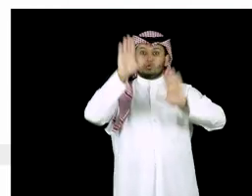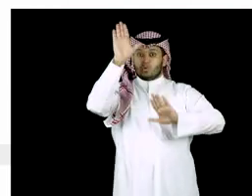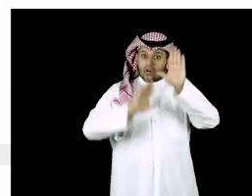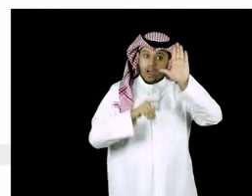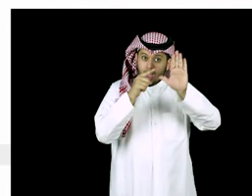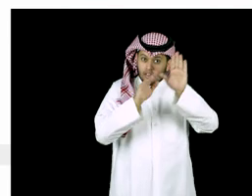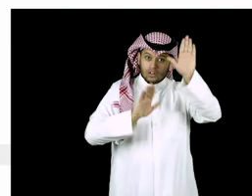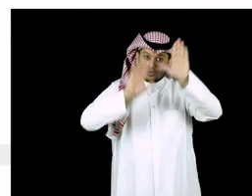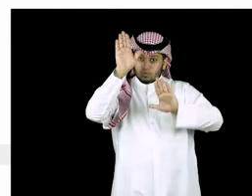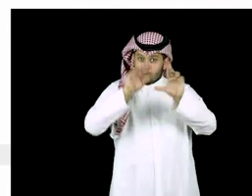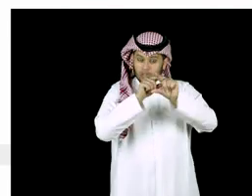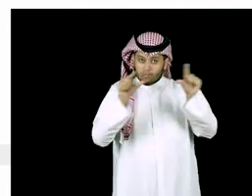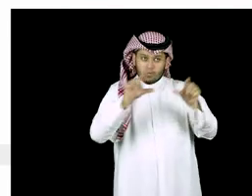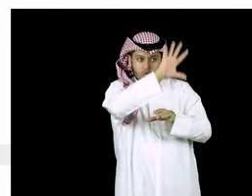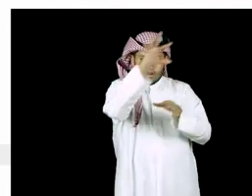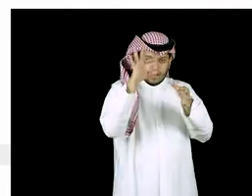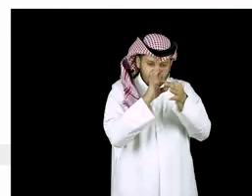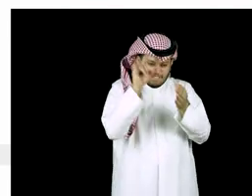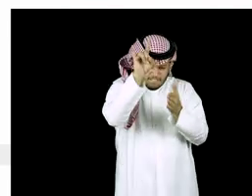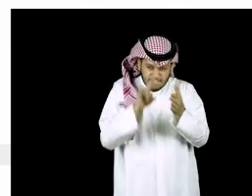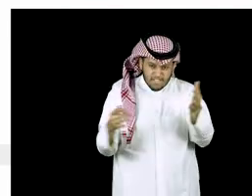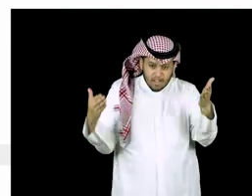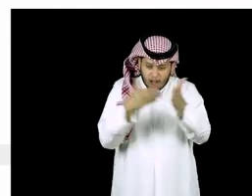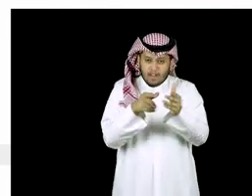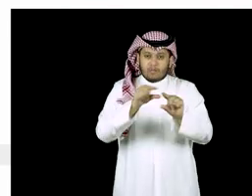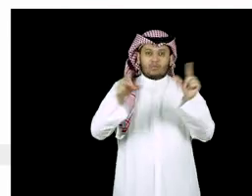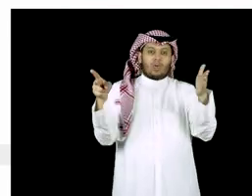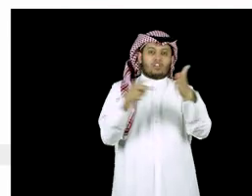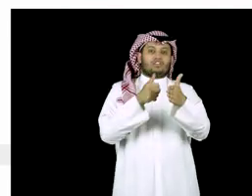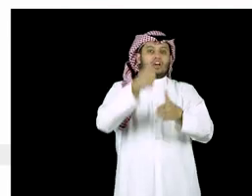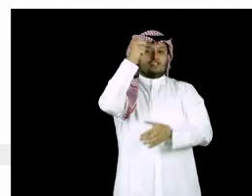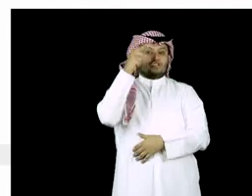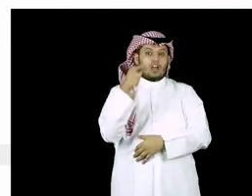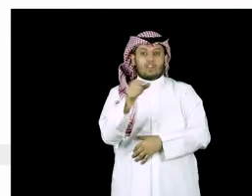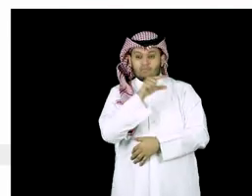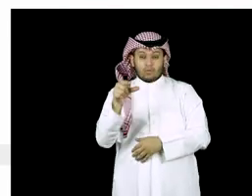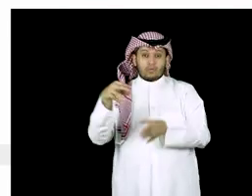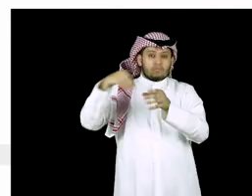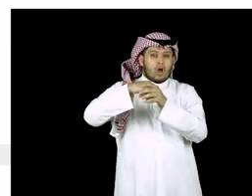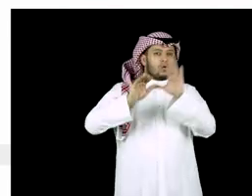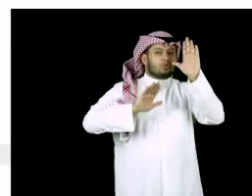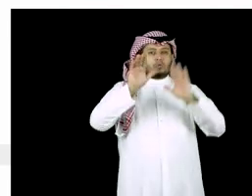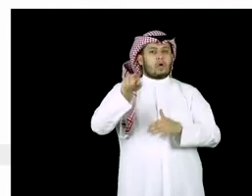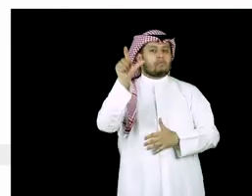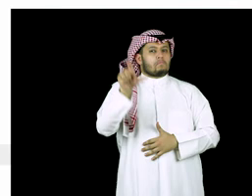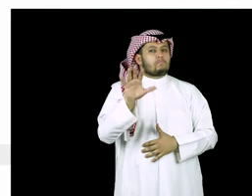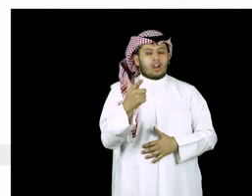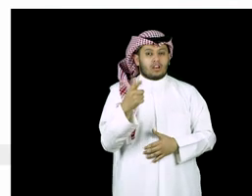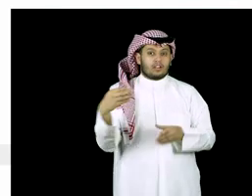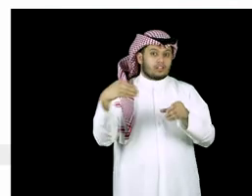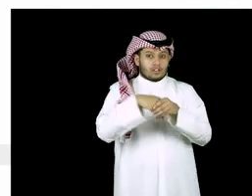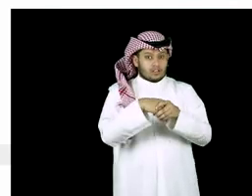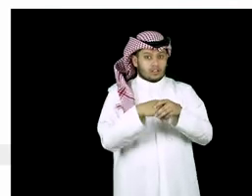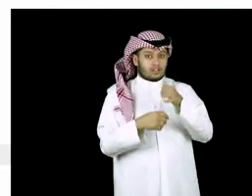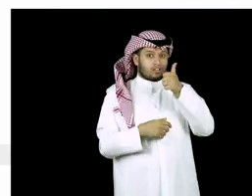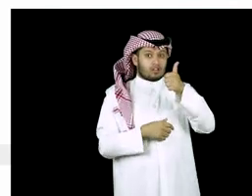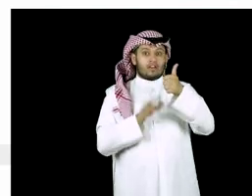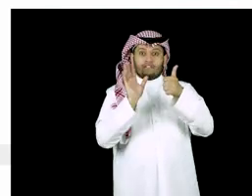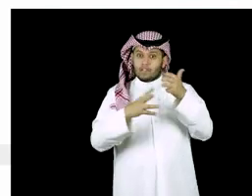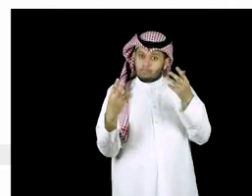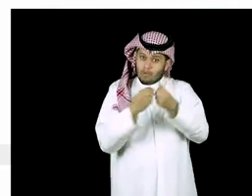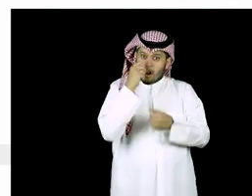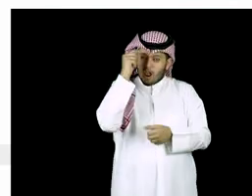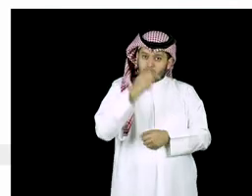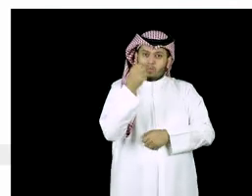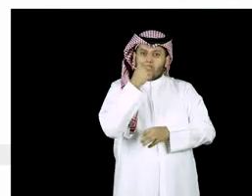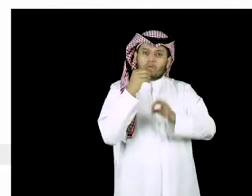فيها ثم يصلوا فيها إلى نتيجة. يدخل في نطاق الشورى أولا النصوص